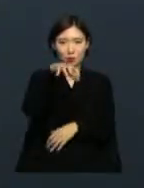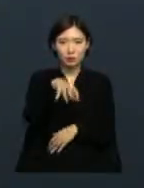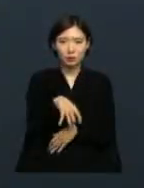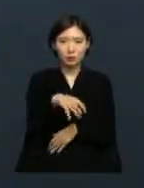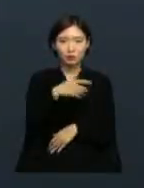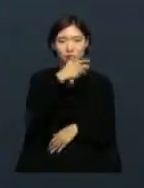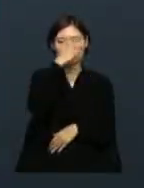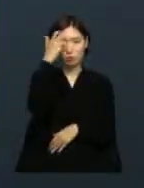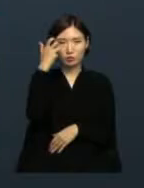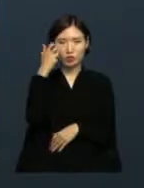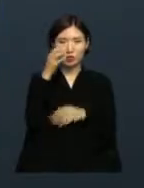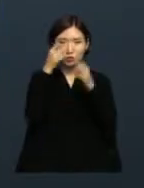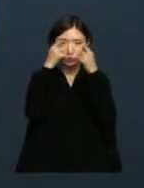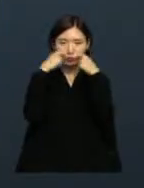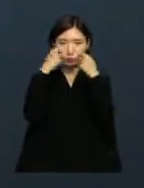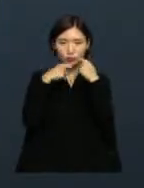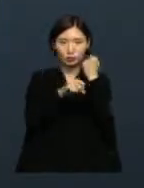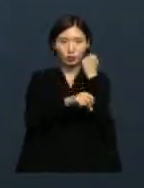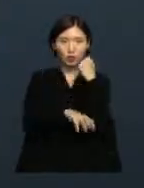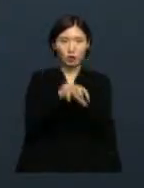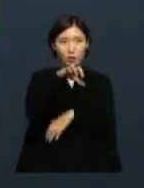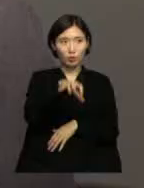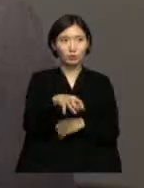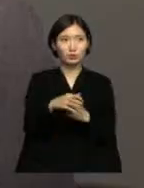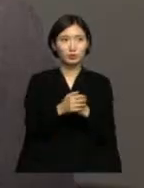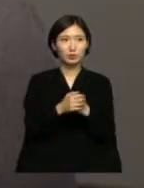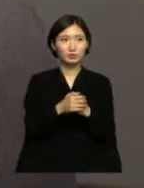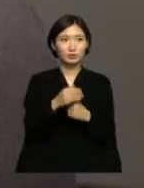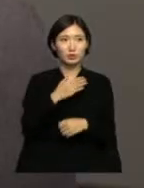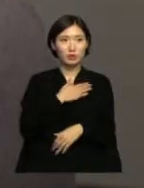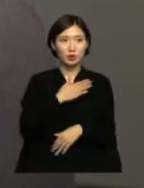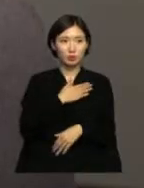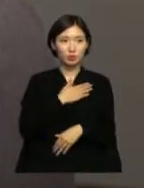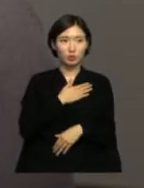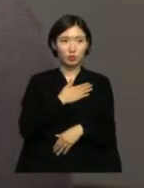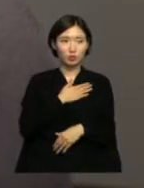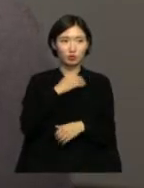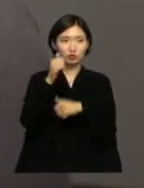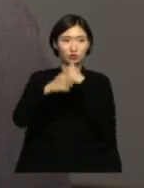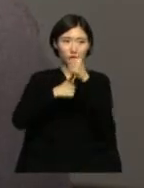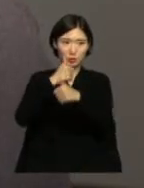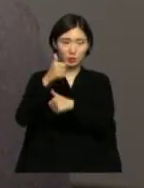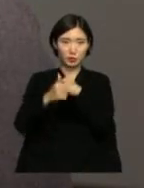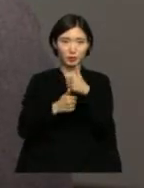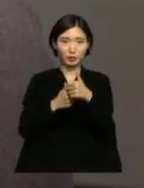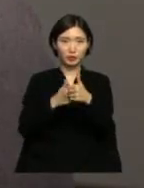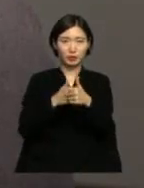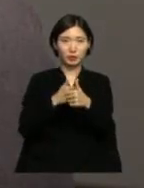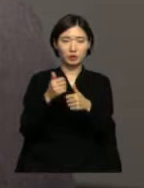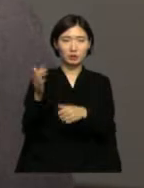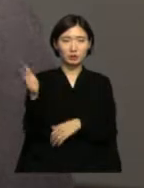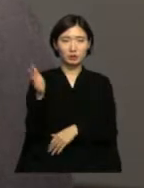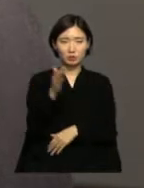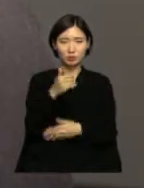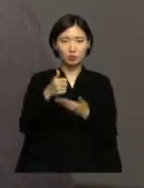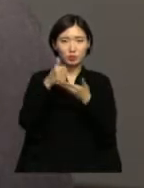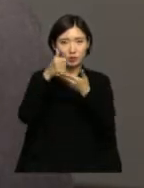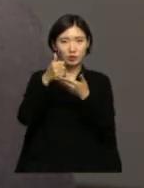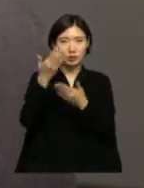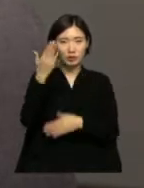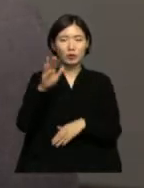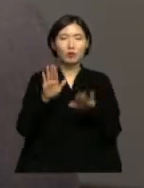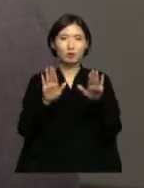터전이었습니다. 네, 저도 경주희 씨 후손입니다. 그래서 아주 그전부터 존경하는 분인데 오늘